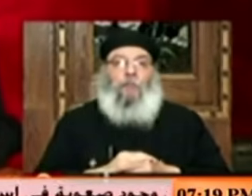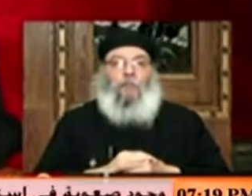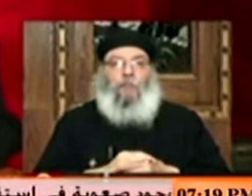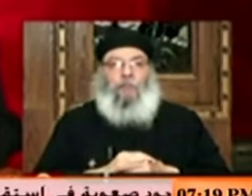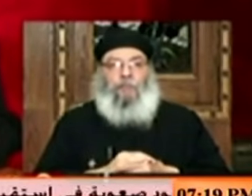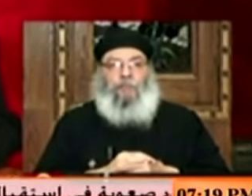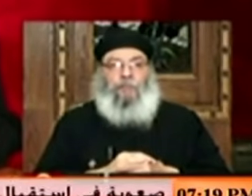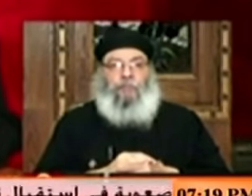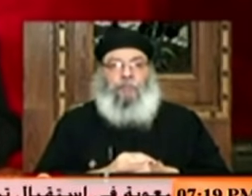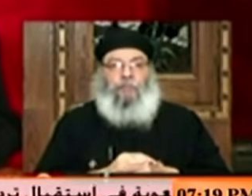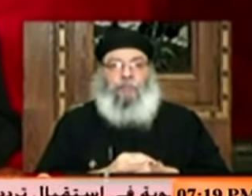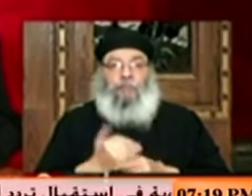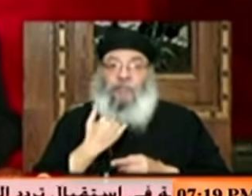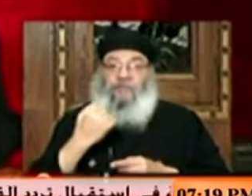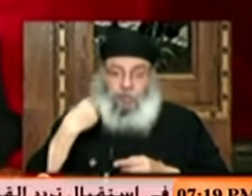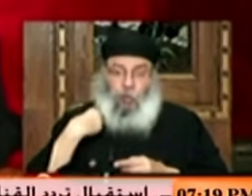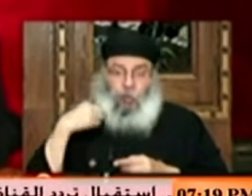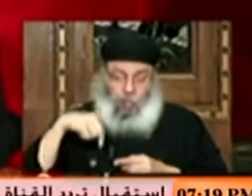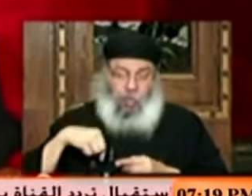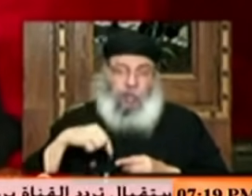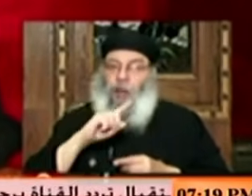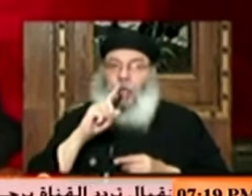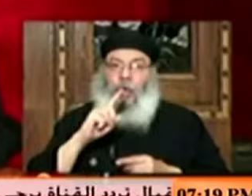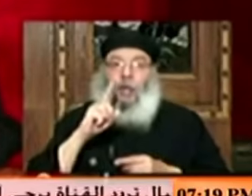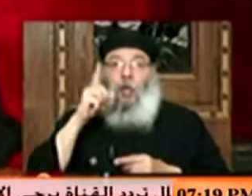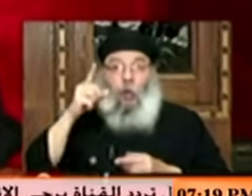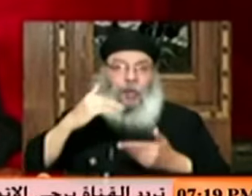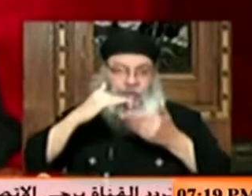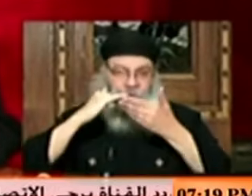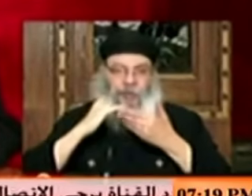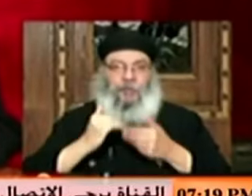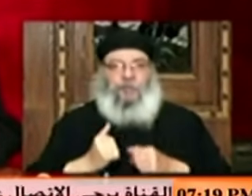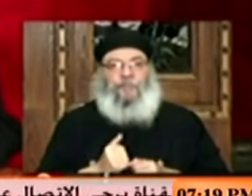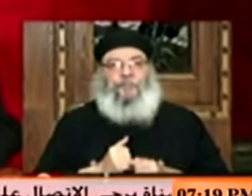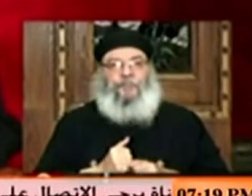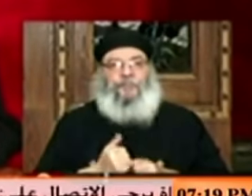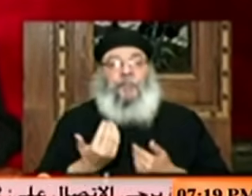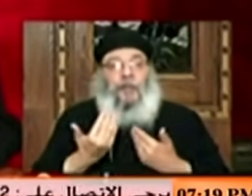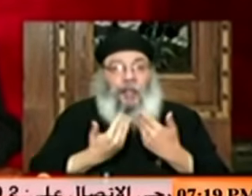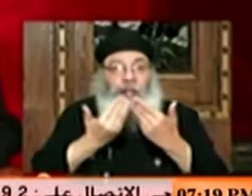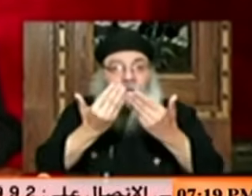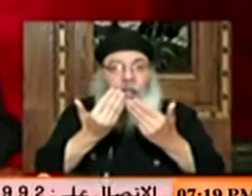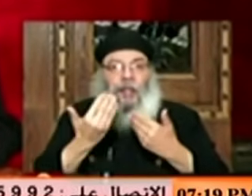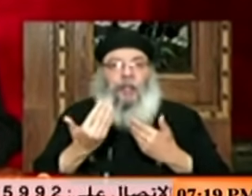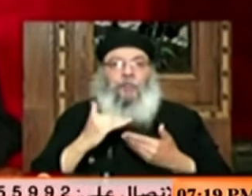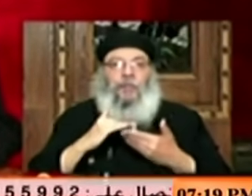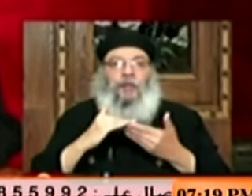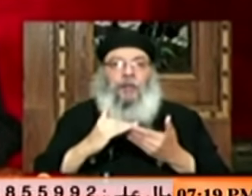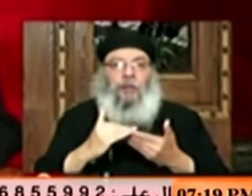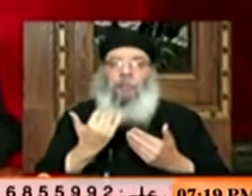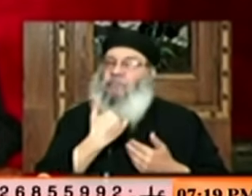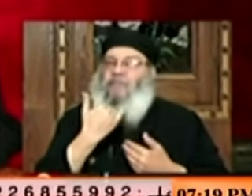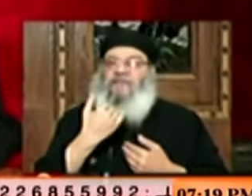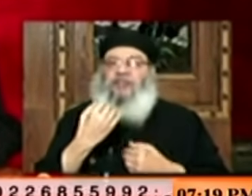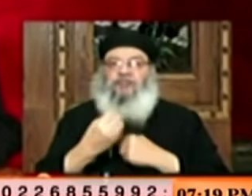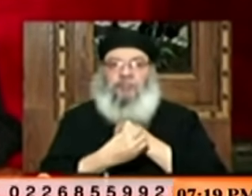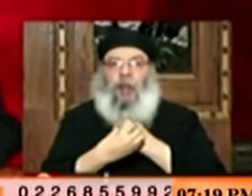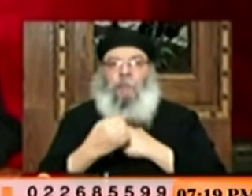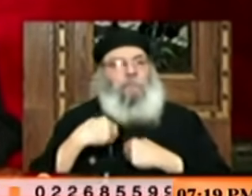ما يطلب خدوا بالكم ان الخدمه هنا او لغه الحب من غير